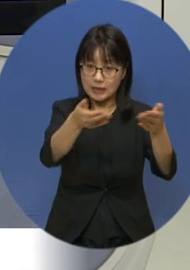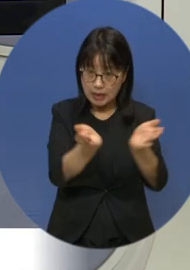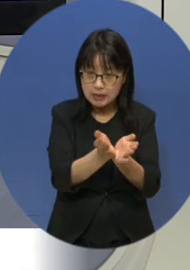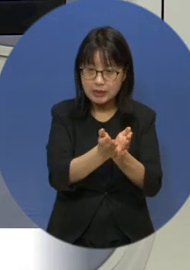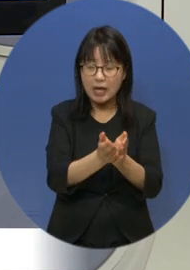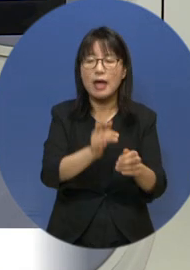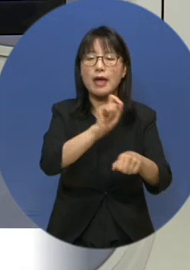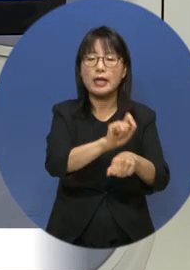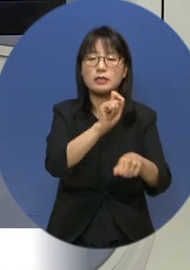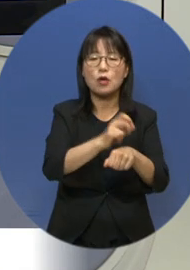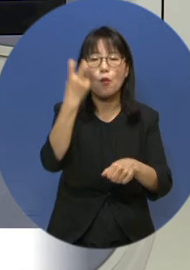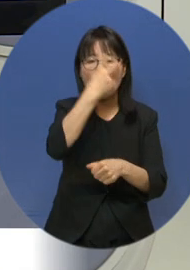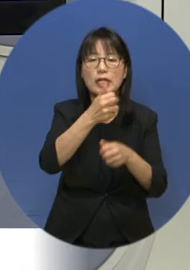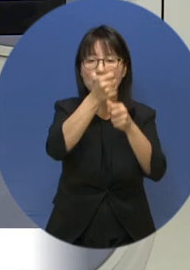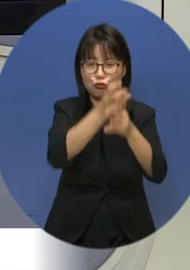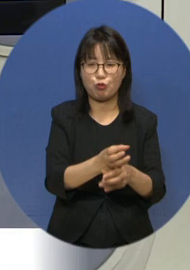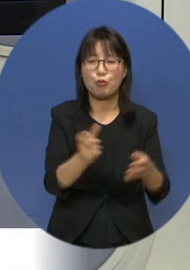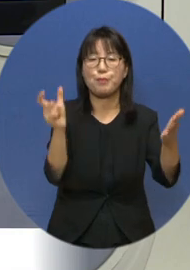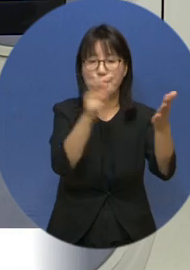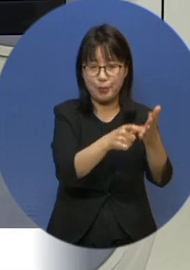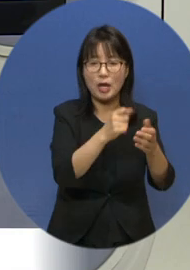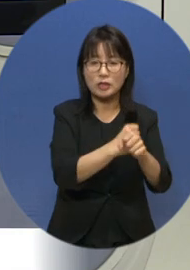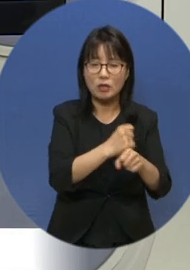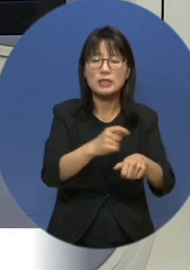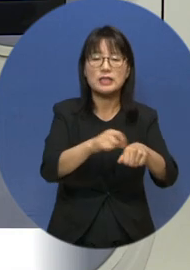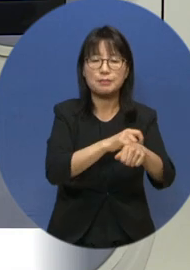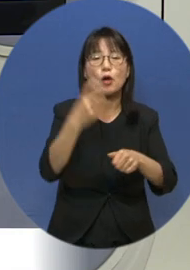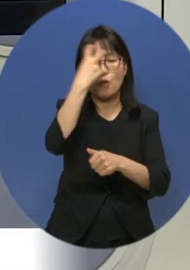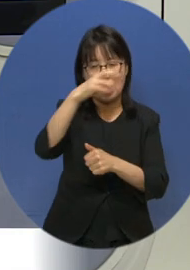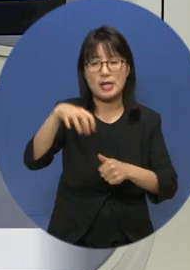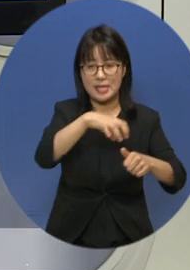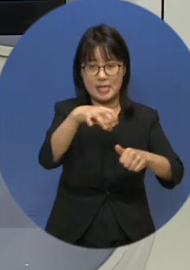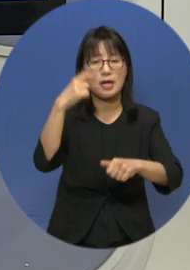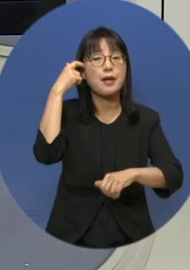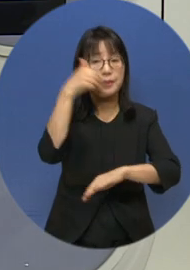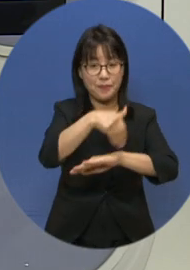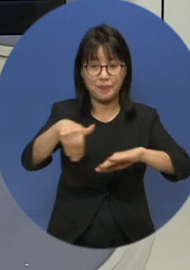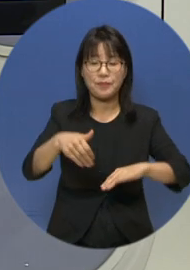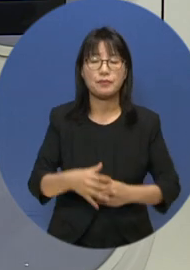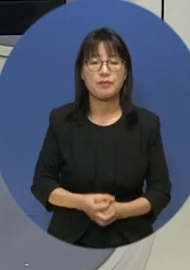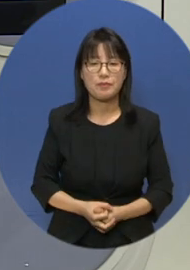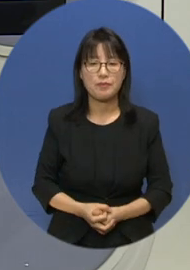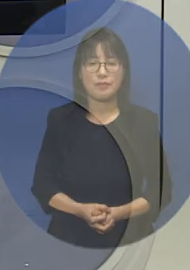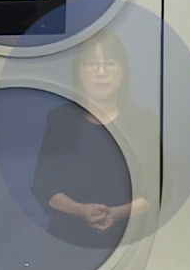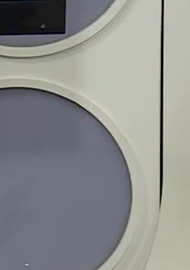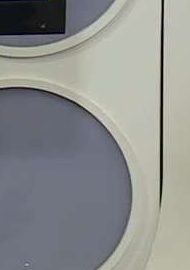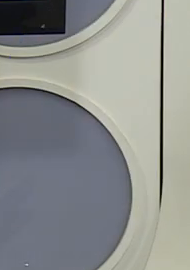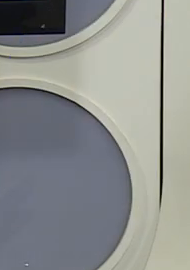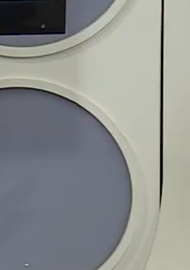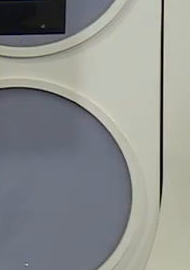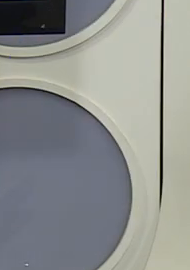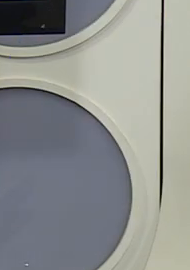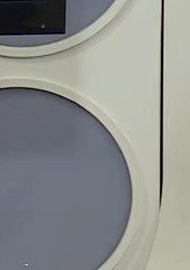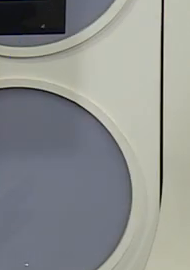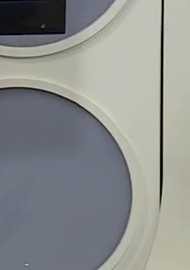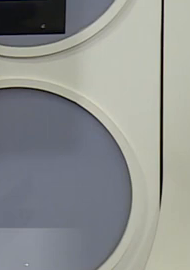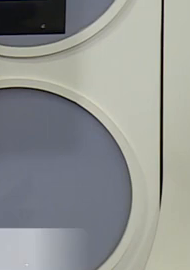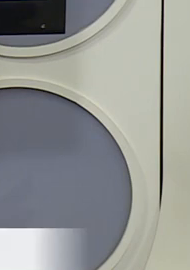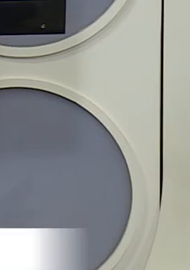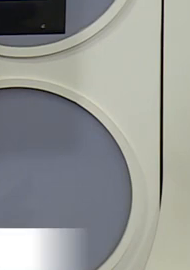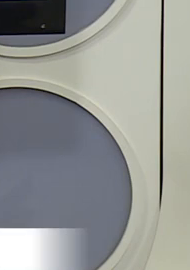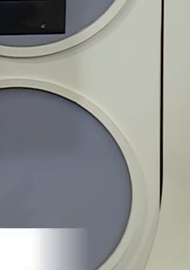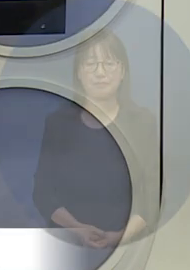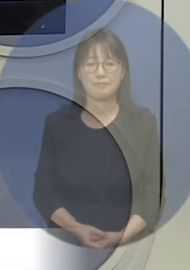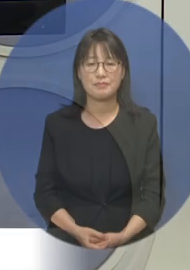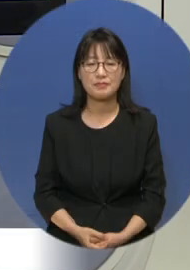주민 등록함으로써 특별 관리가 가능하도록 할 계획입니다 다음 소식입니다 서울시가